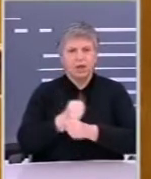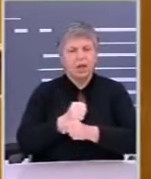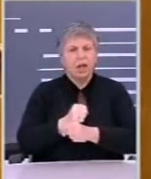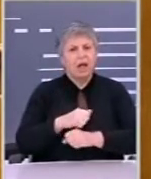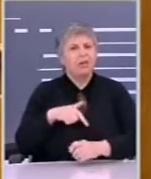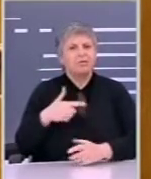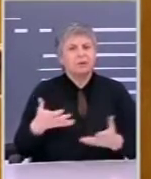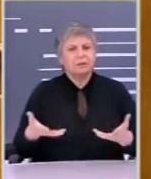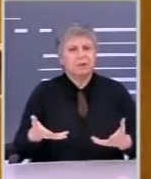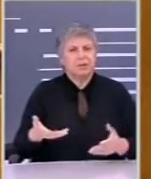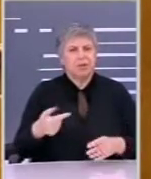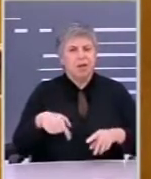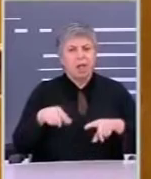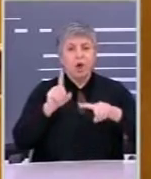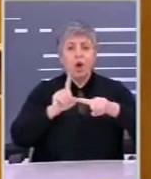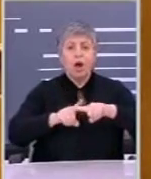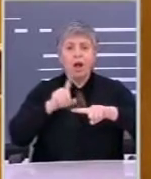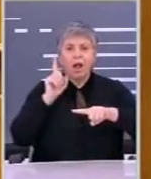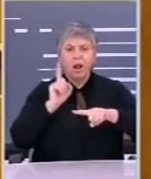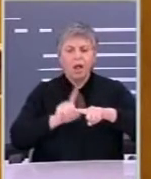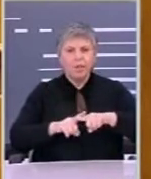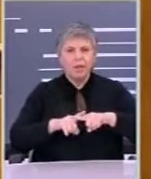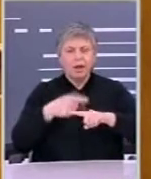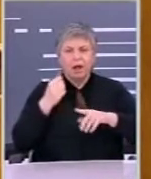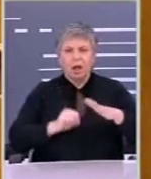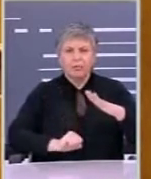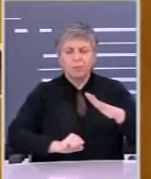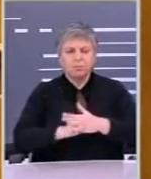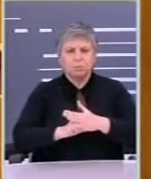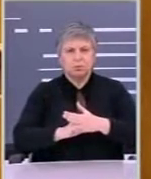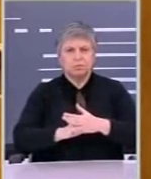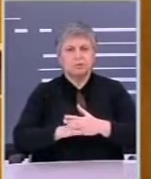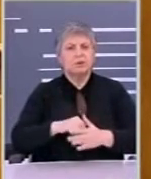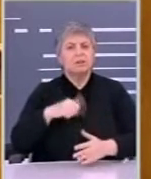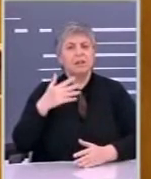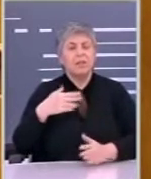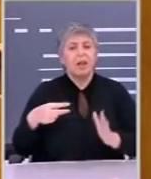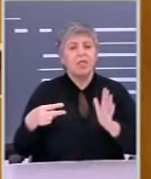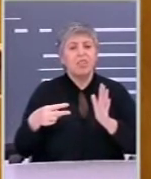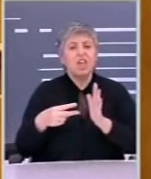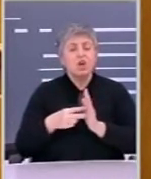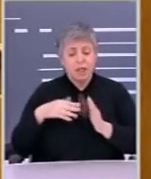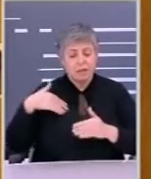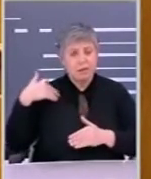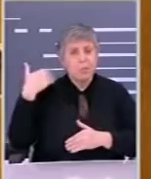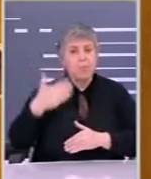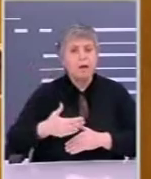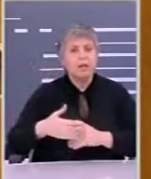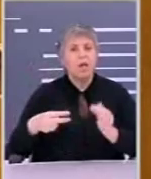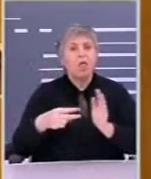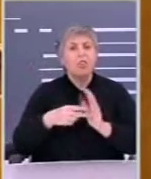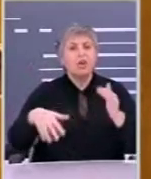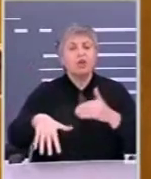χώρα που την οδηγήσατε στα αδιέξοδα από το 10 μέχρι το 15 να έχει δικές σας κυβερνήσεις.